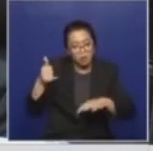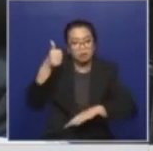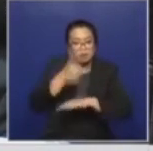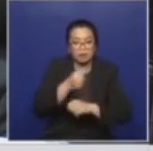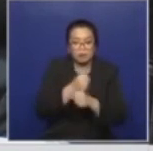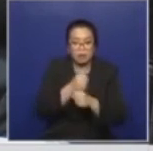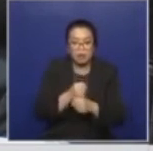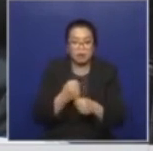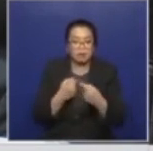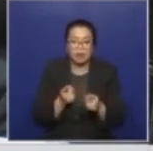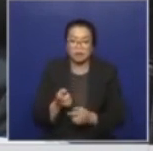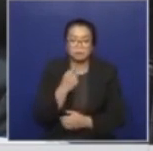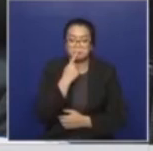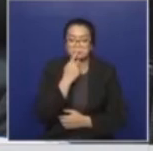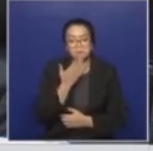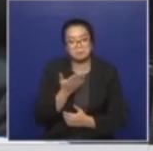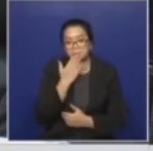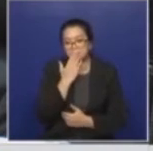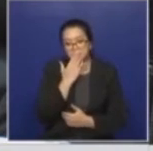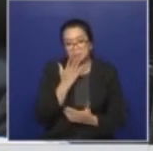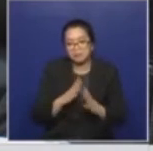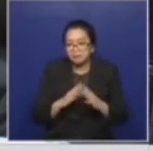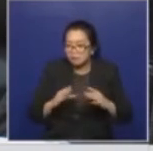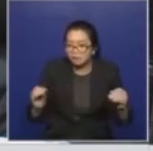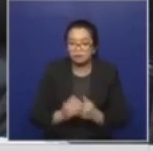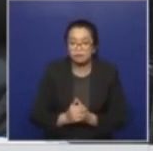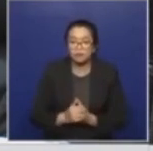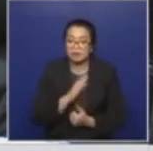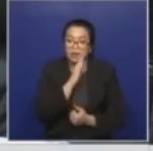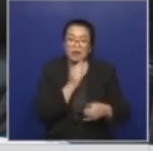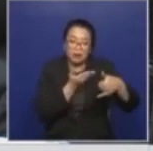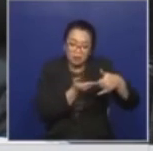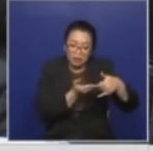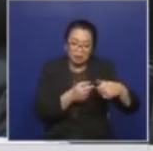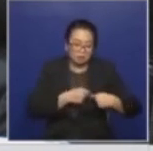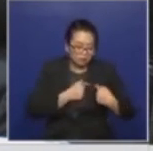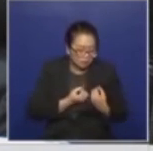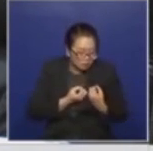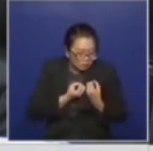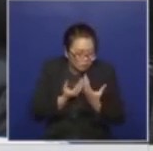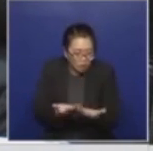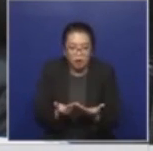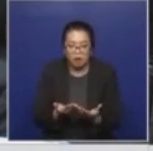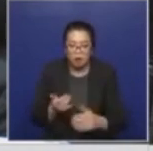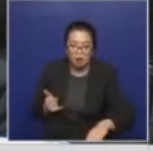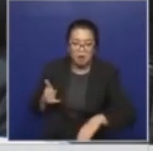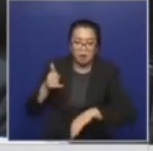ต่ท่านไม่ตอบใดๆเลยถ้าท่านเสียสละตัวเองครับไปนั่งคุ